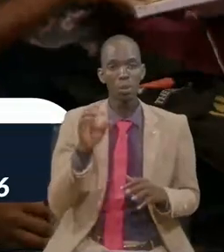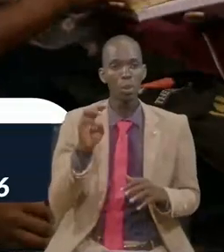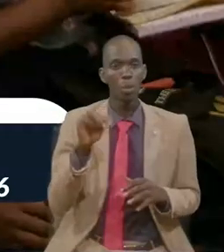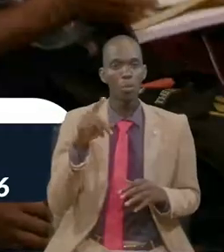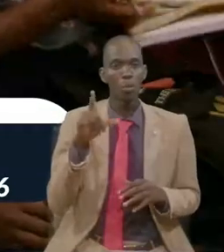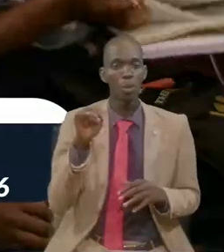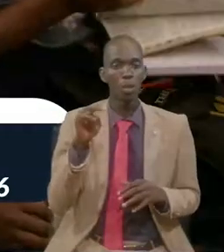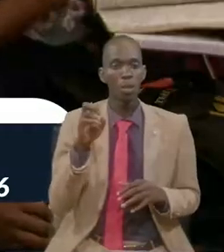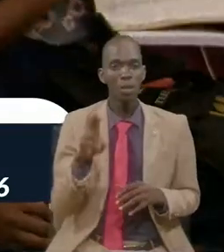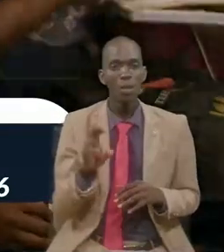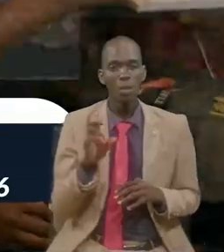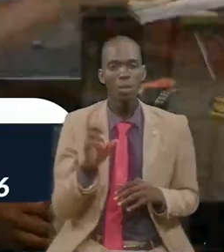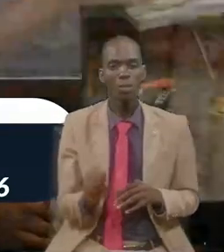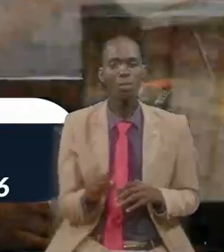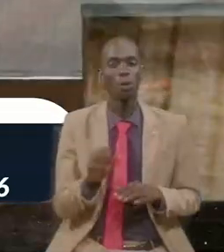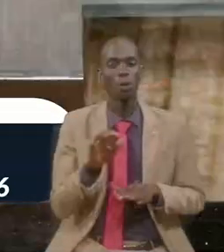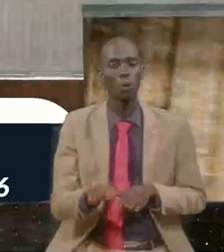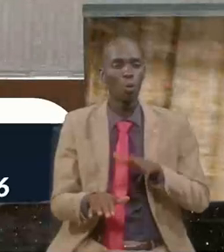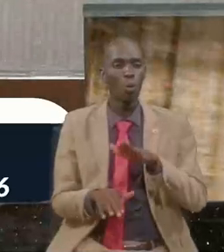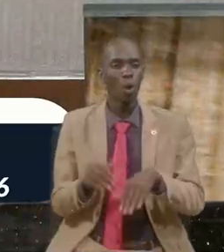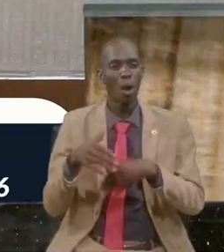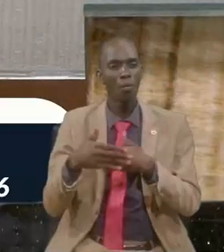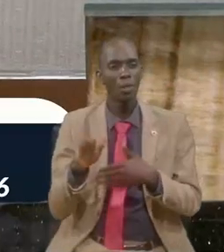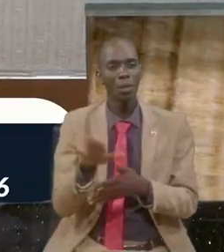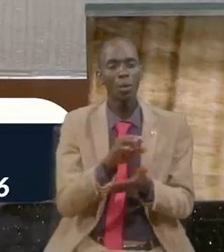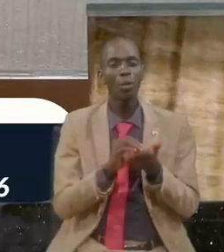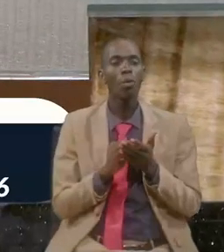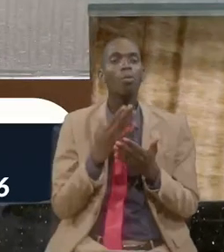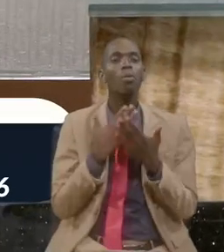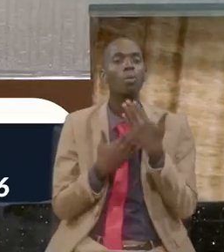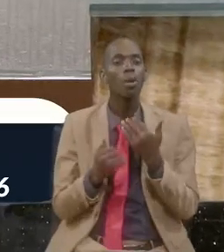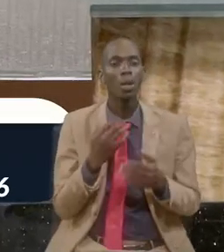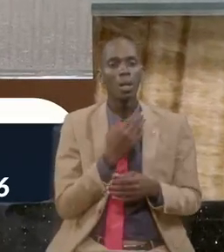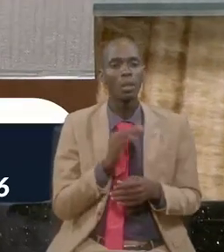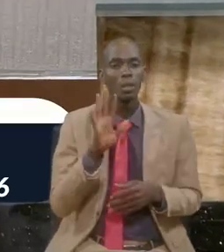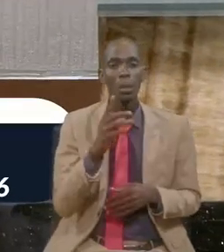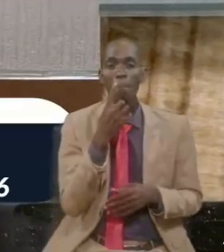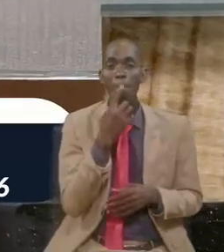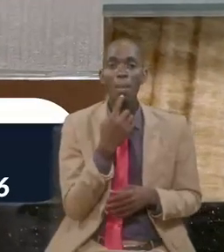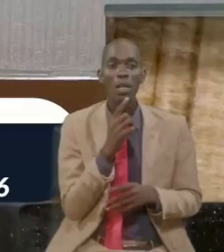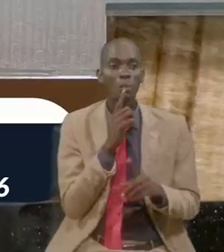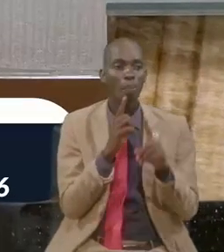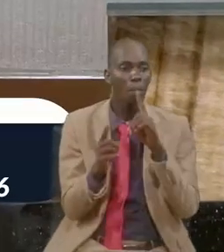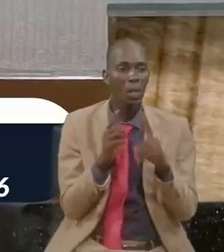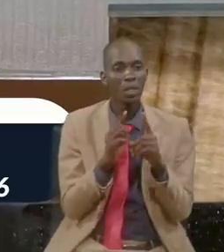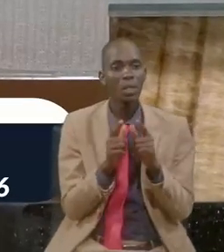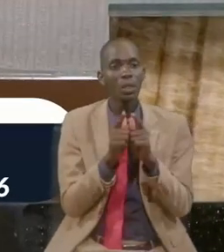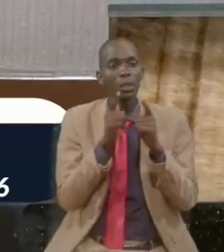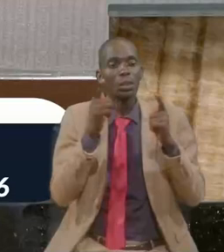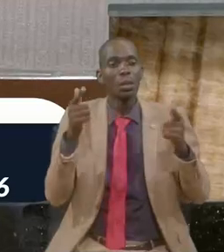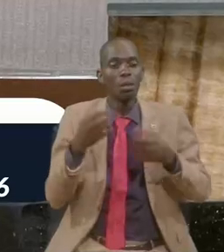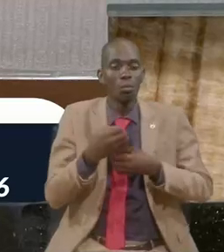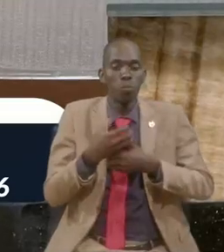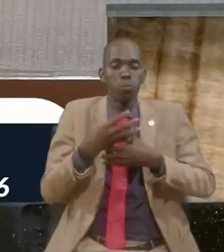Ce sont des gens qui murmurent, qui se plaignent de leur sort, qui marchent selon leur